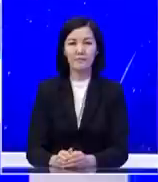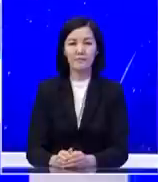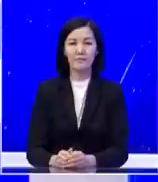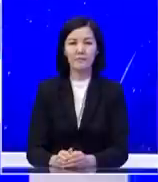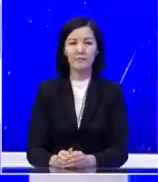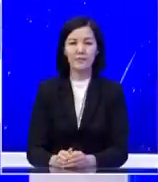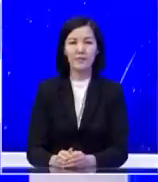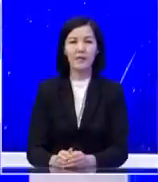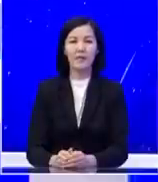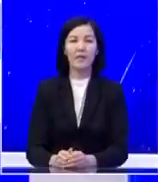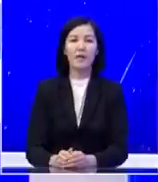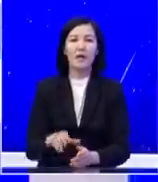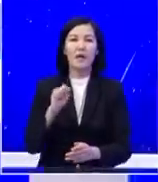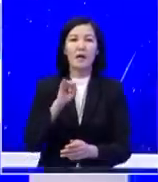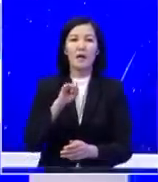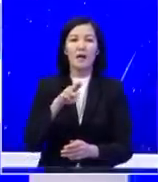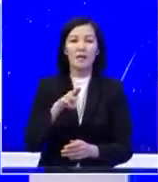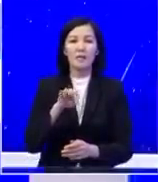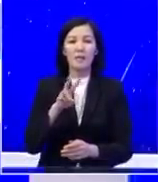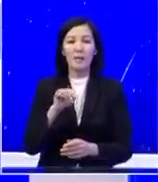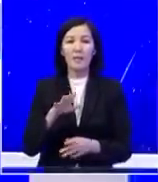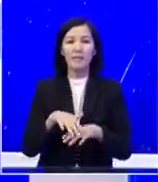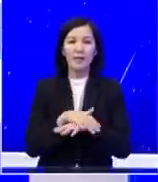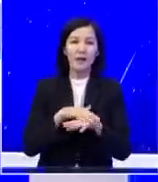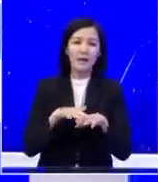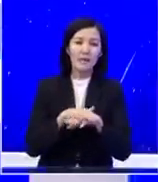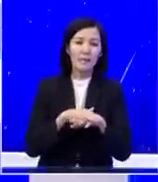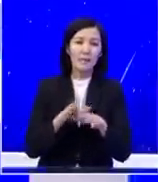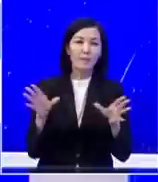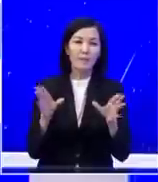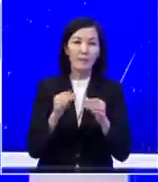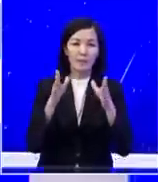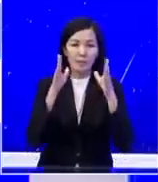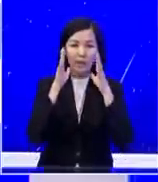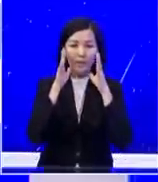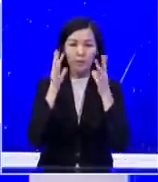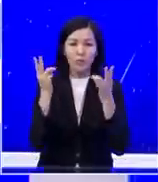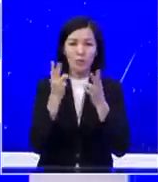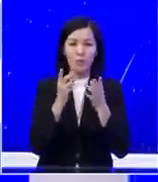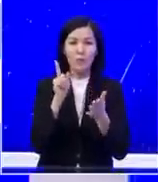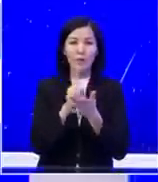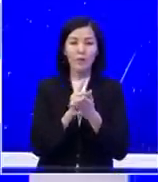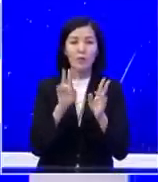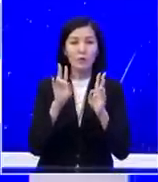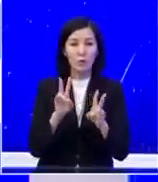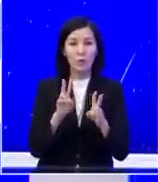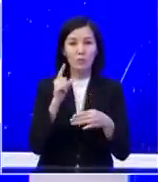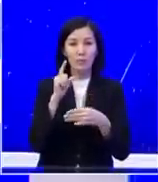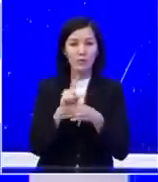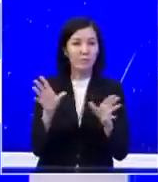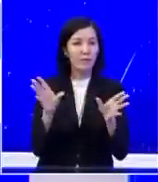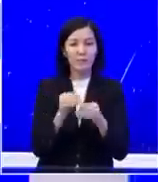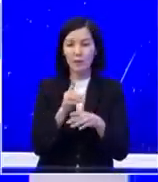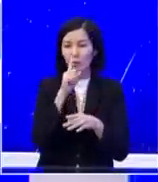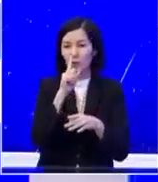Шариғатымыз бойынша айт намазын жамағатпен оқу уәжіп. Алайда ертеңгі құлшылық шарасы мешіттерде жамағатпен